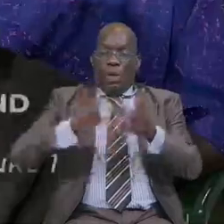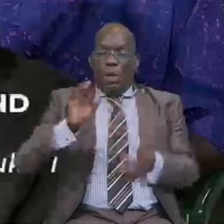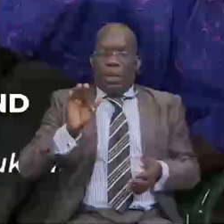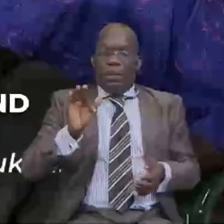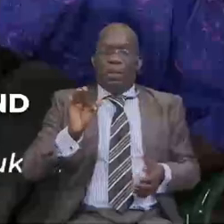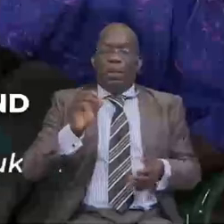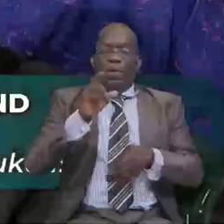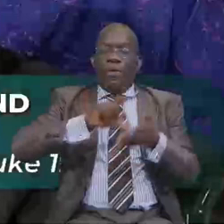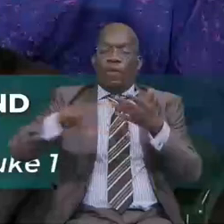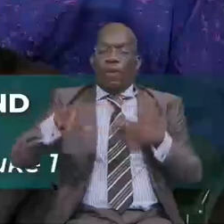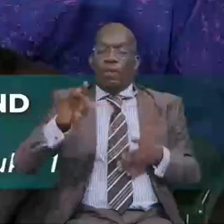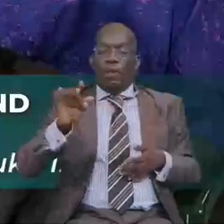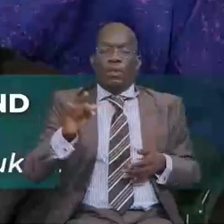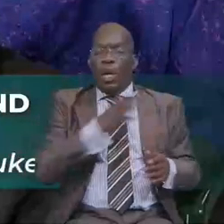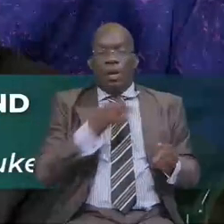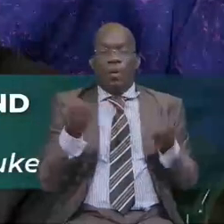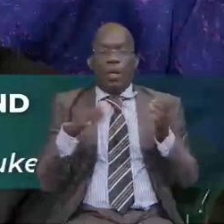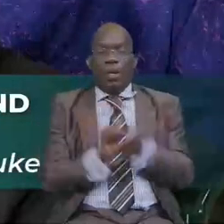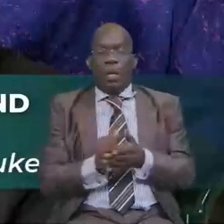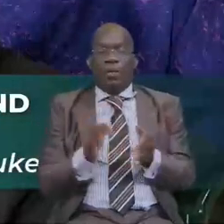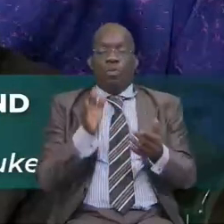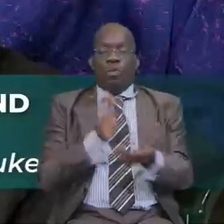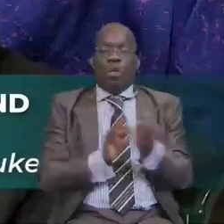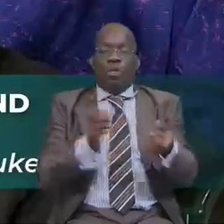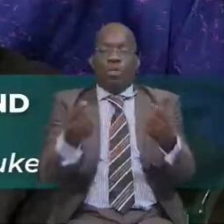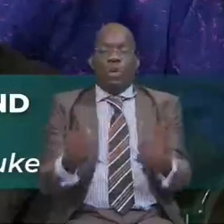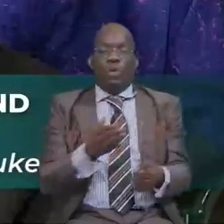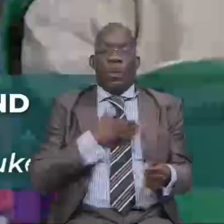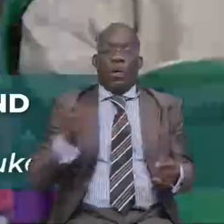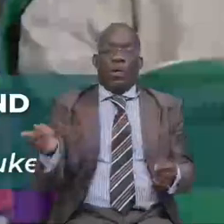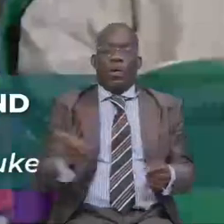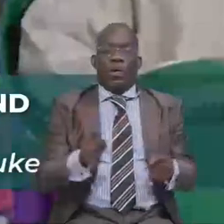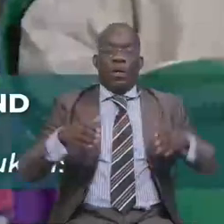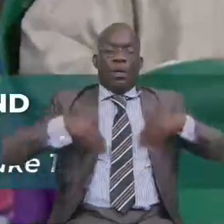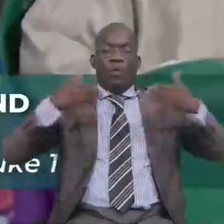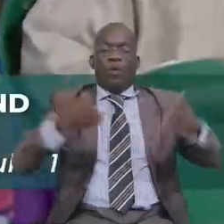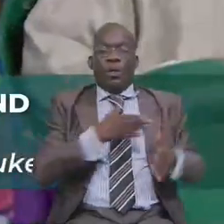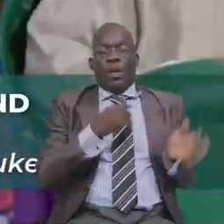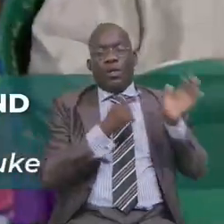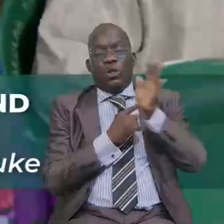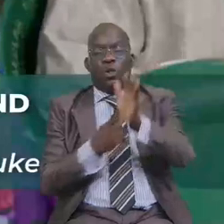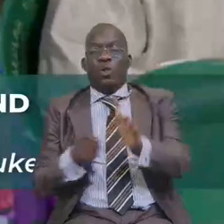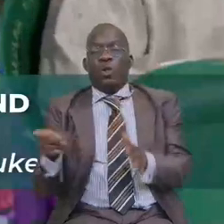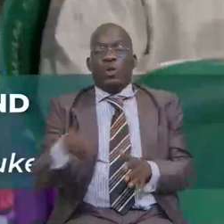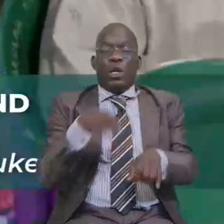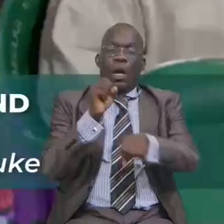Plusieurs de ceux qui avaient cru venaient confesser et déclarer ce qu'ils avaient fait.